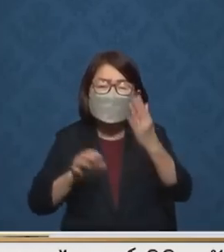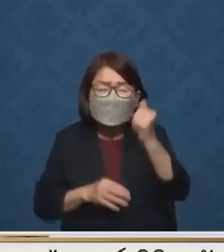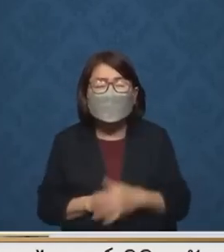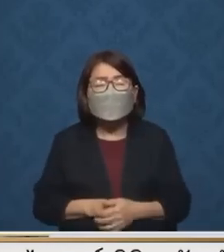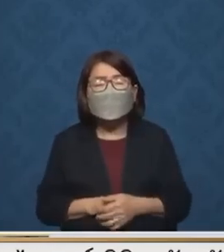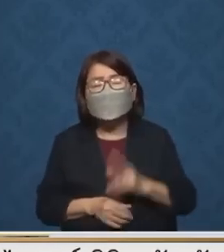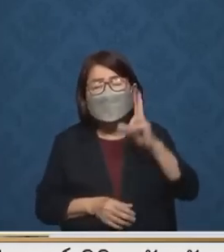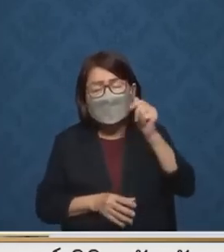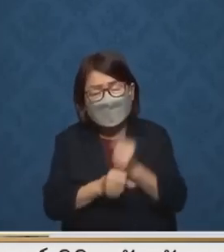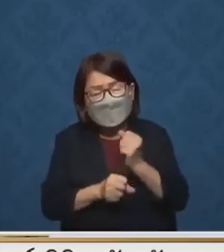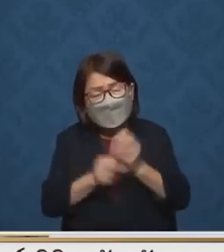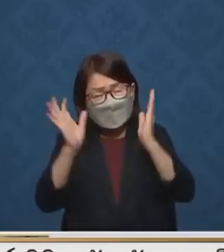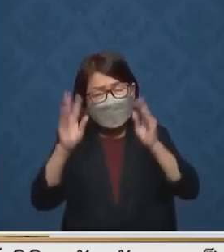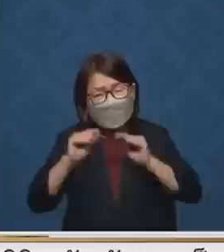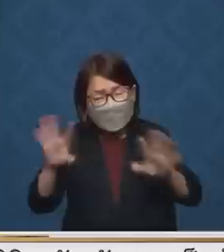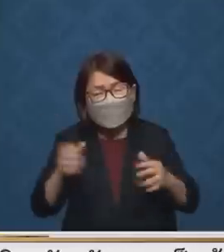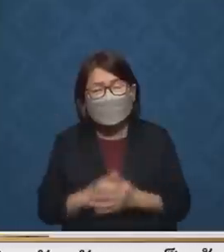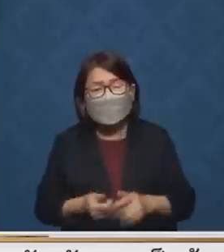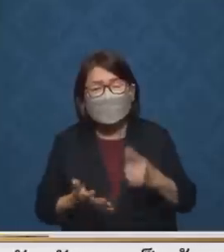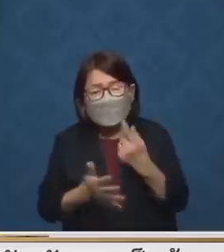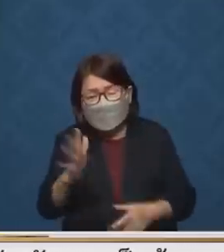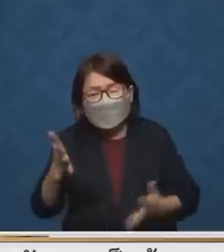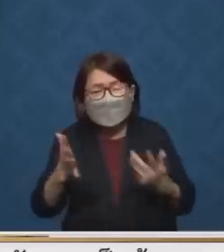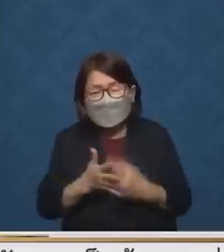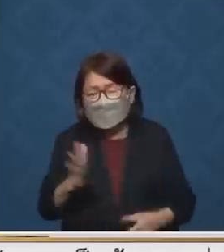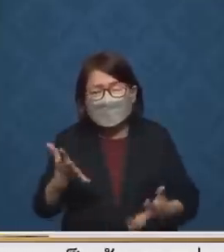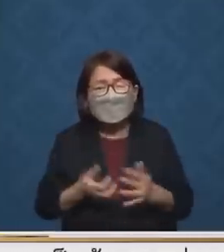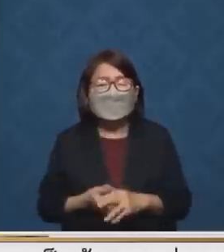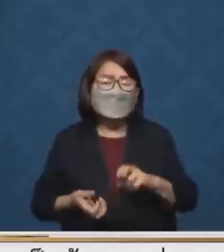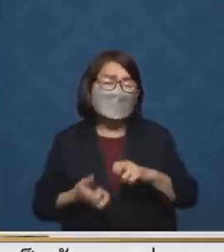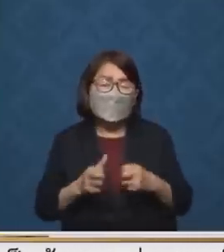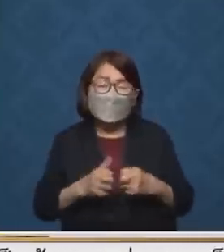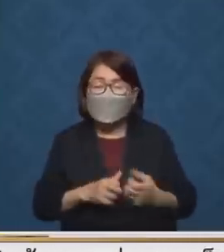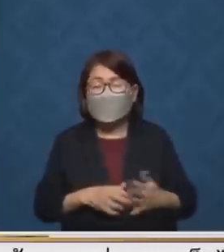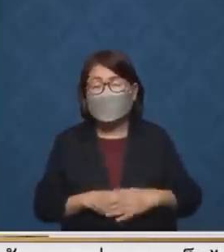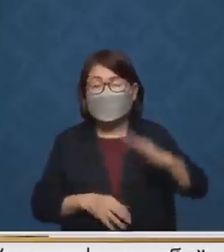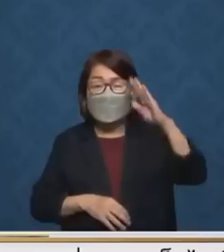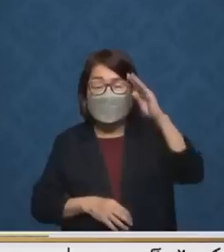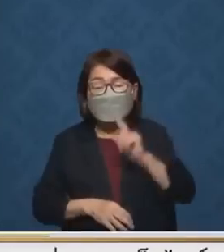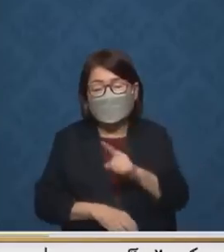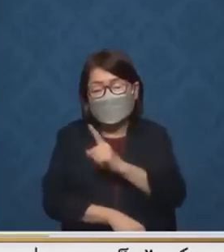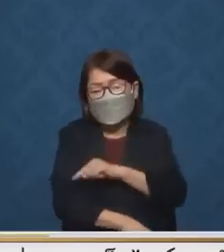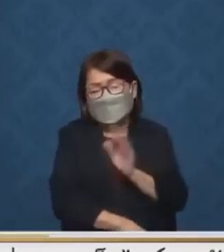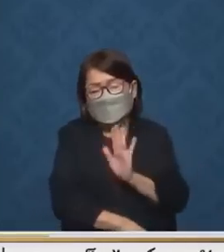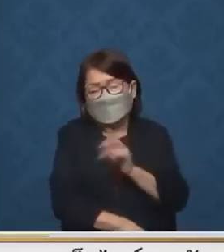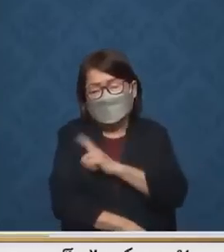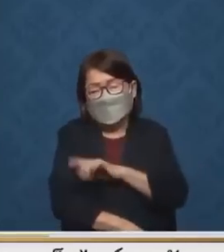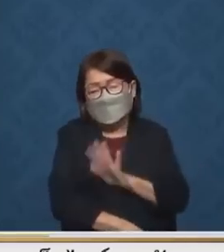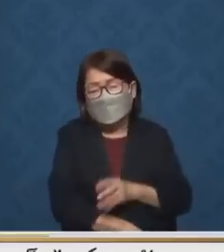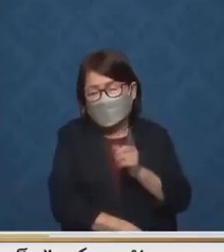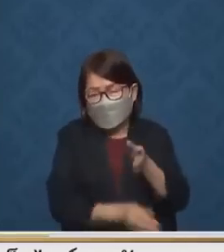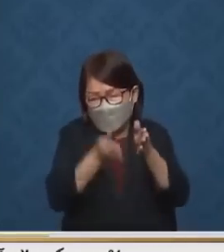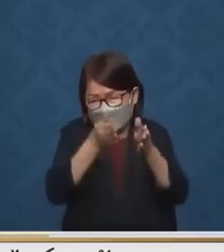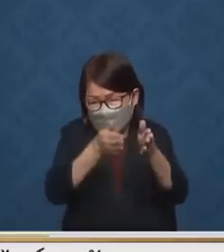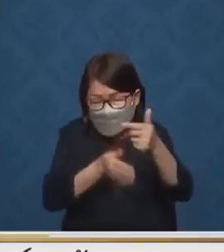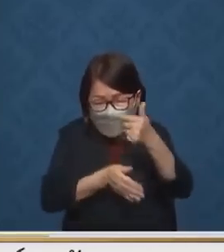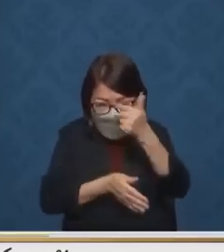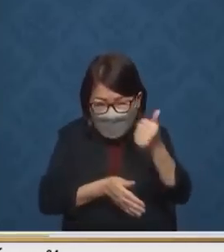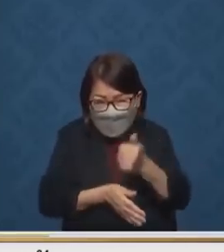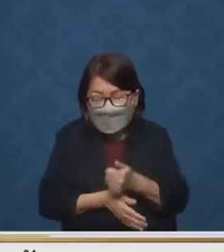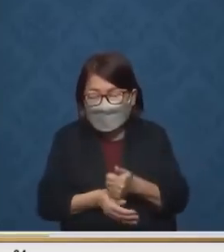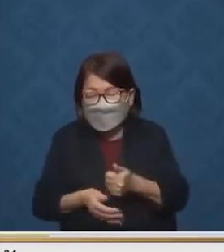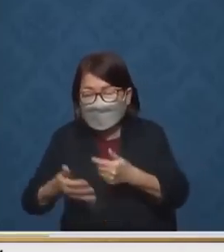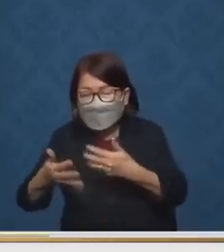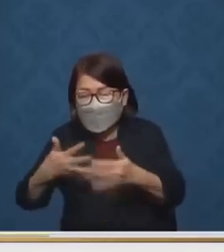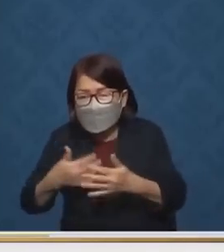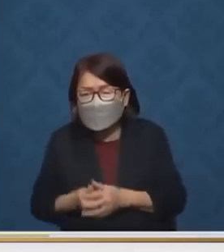อก็งานไม่มีให้พีอส้ einigeเลย กองถับบอกขาวไม่ไวแล้วต้องเน้นไปที่ิติเทาดำถามท่ว